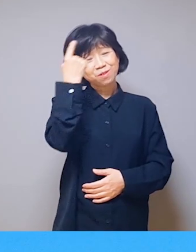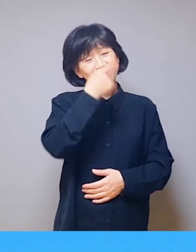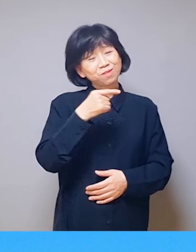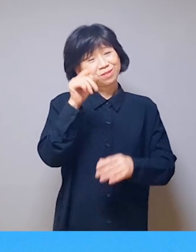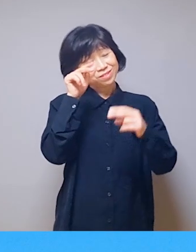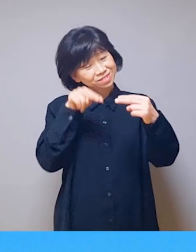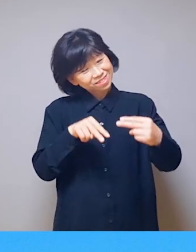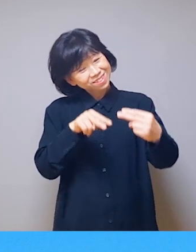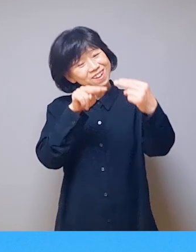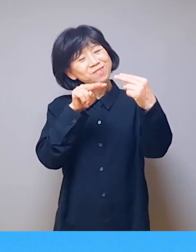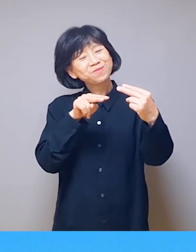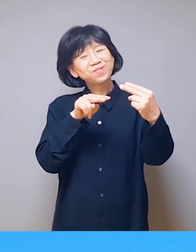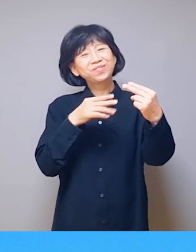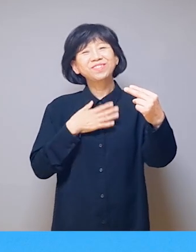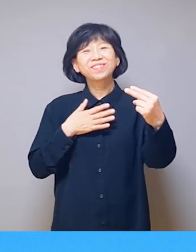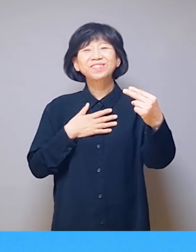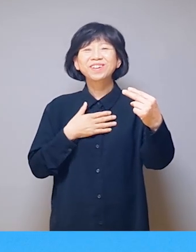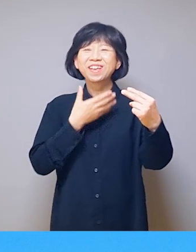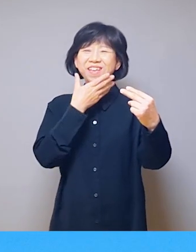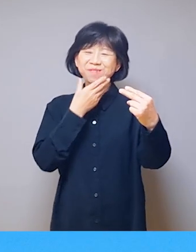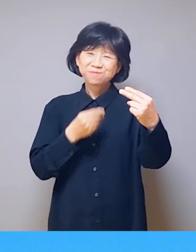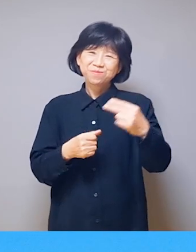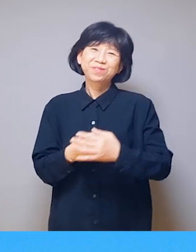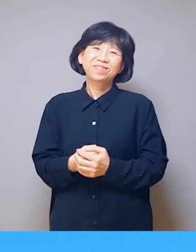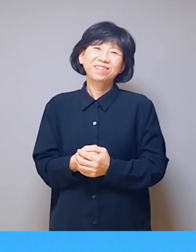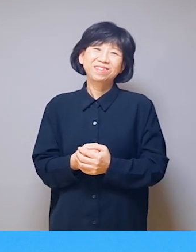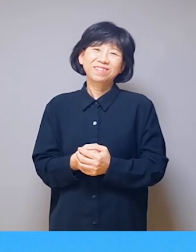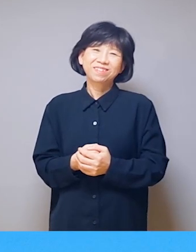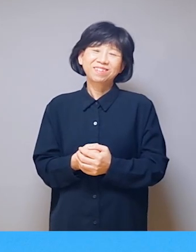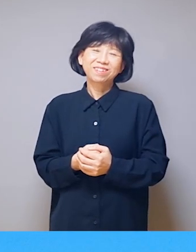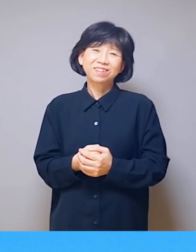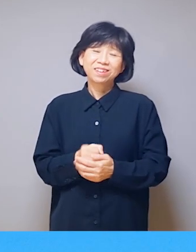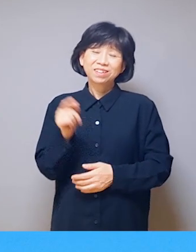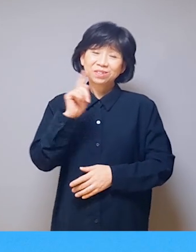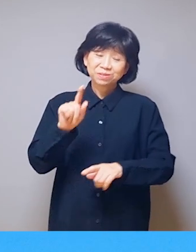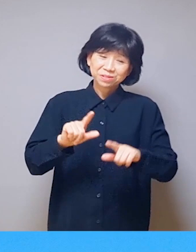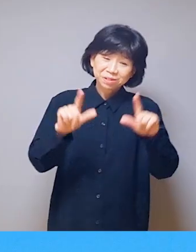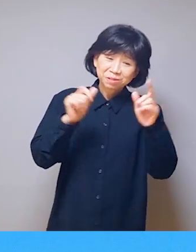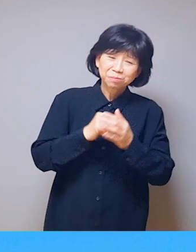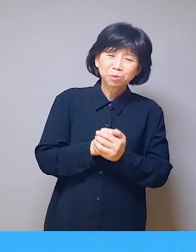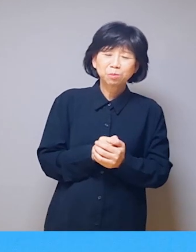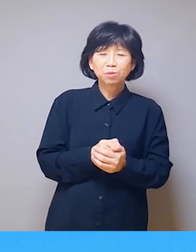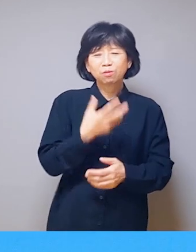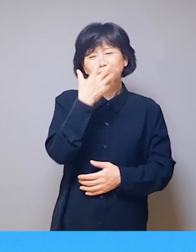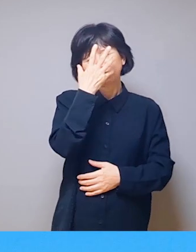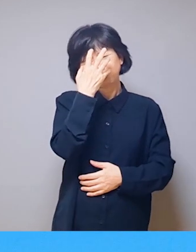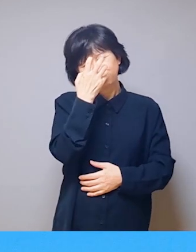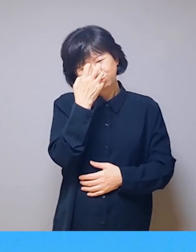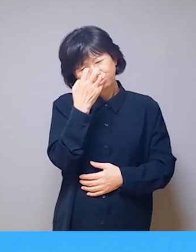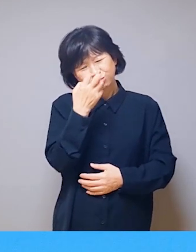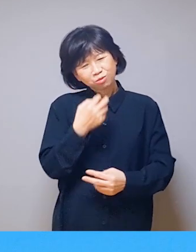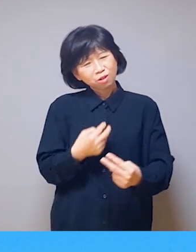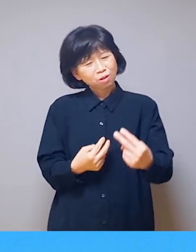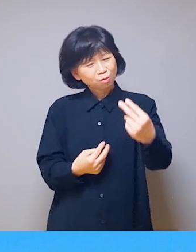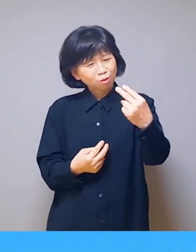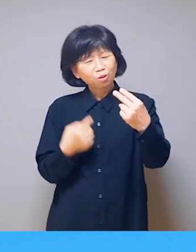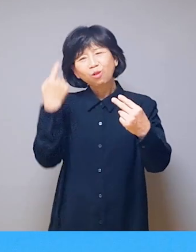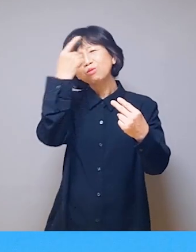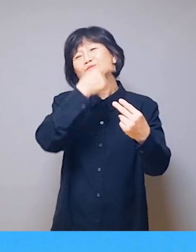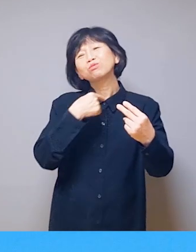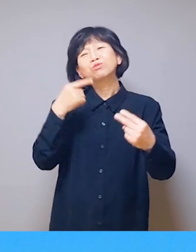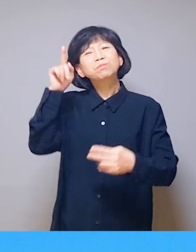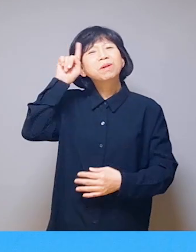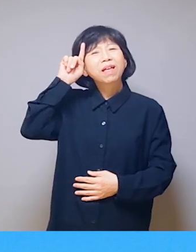아이 컨택을 하잖아요. 그분은 막 이렇게 얼굴이 뭔 일이 있으셨어. 나 뭔 일이 있어 라고 써 있는 분이